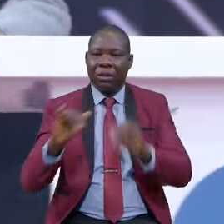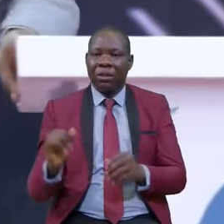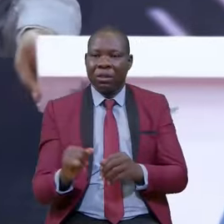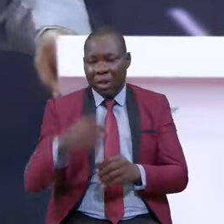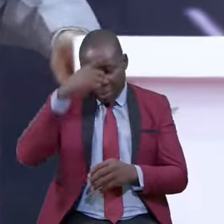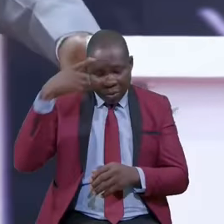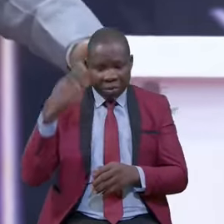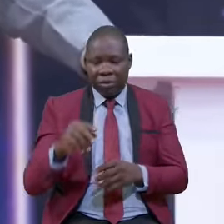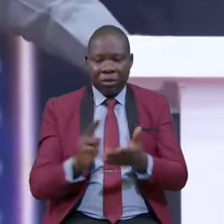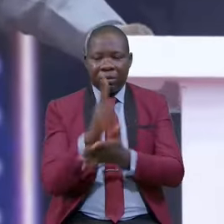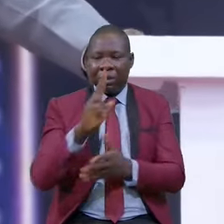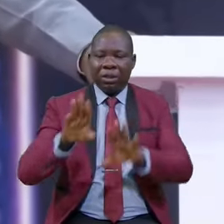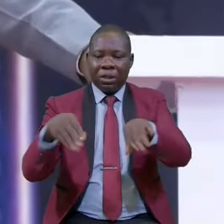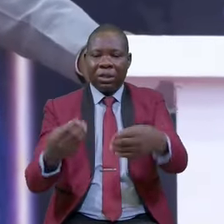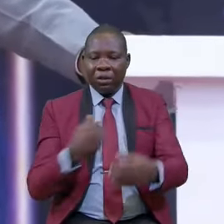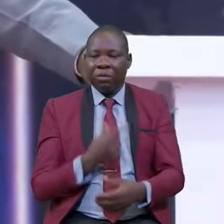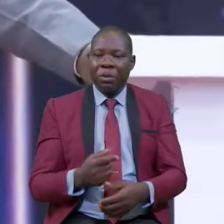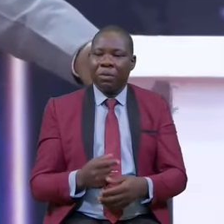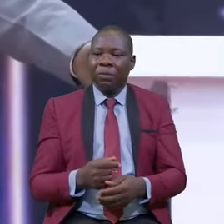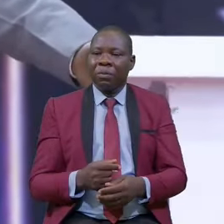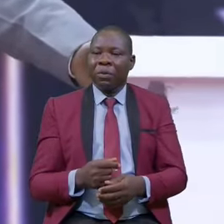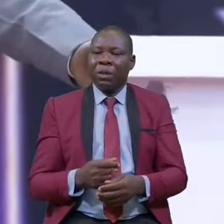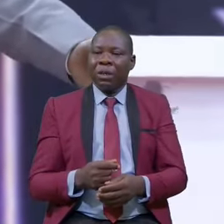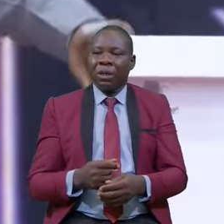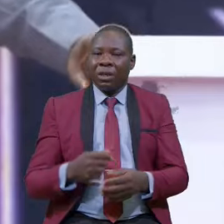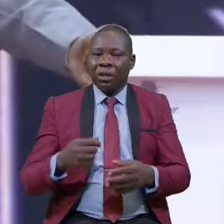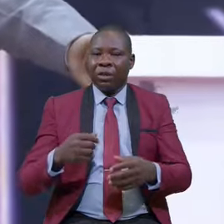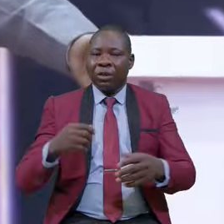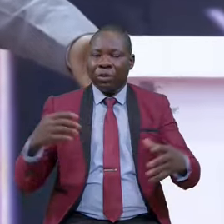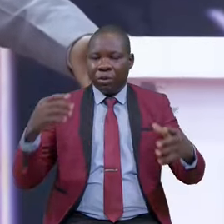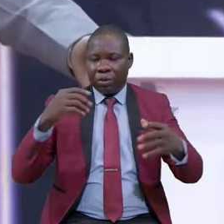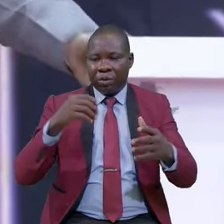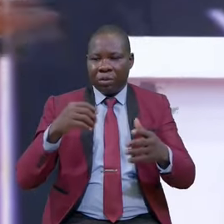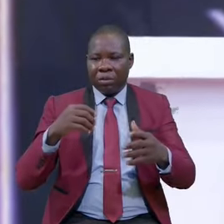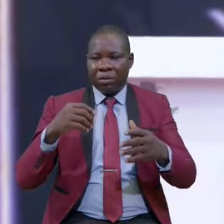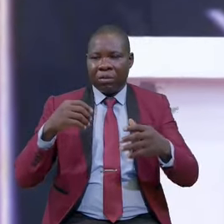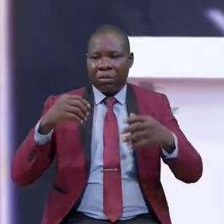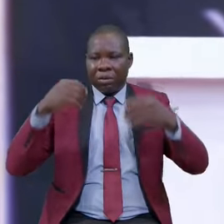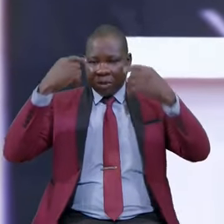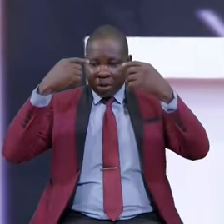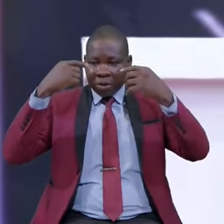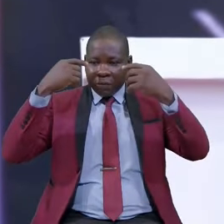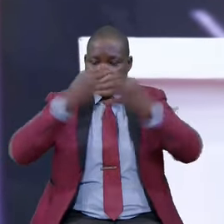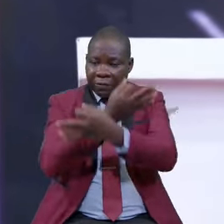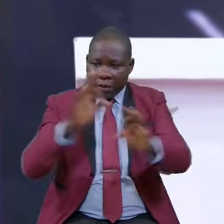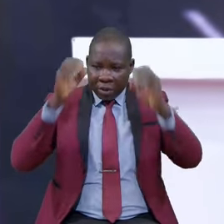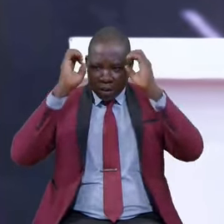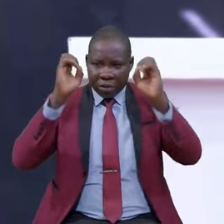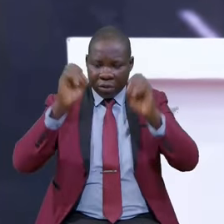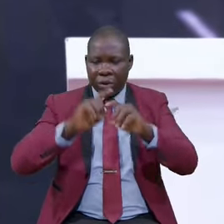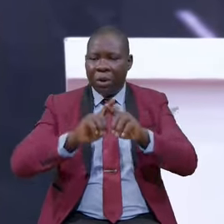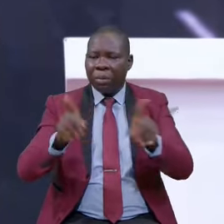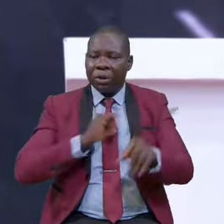que l'université m'a donné une bourse pour faire mon doctorat immédiatement. Je n'avais pas même fait la demande. Et ils ont